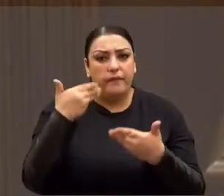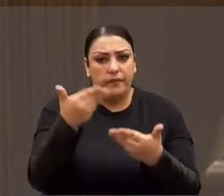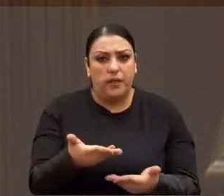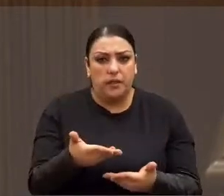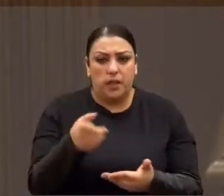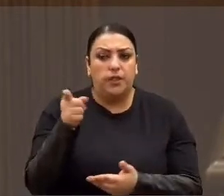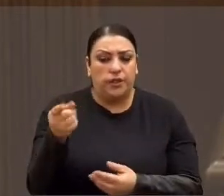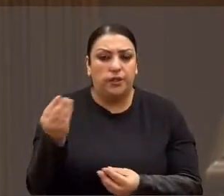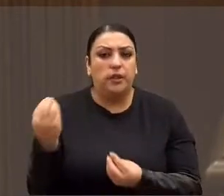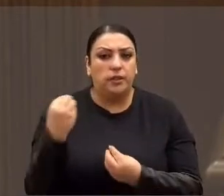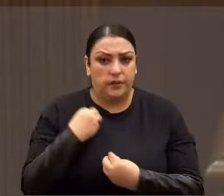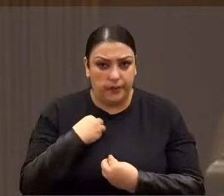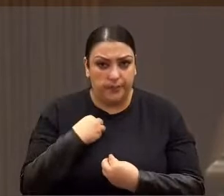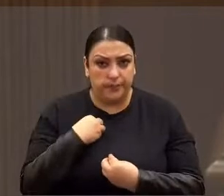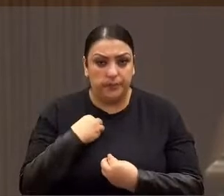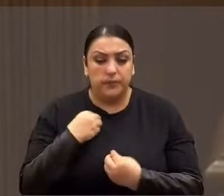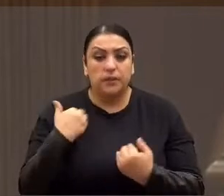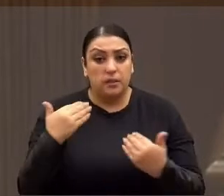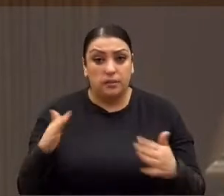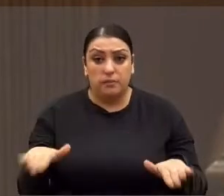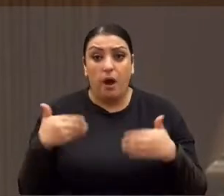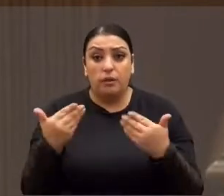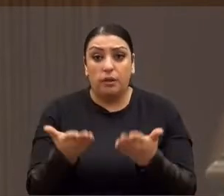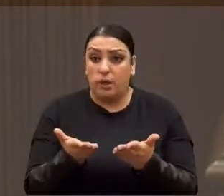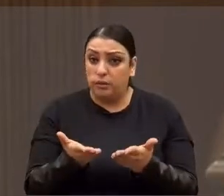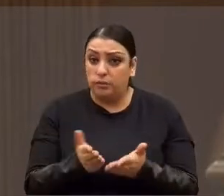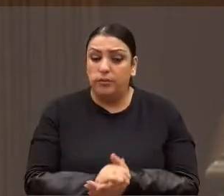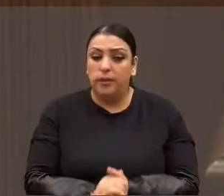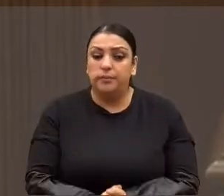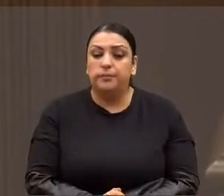կողմից։ Ես առաջարկում եմ,